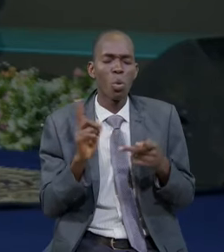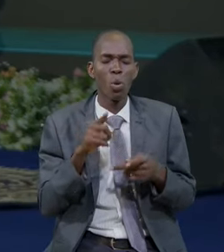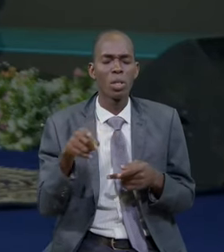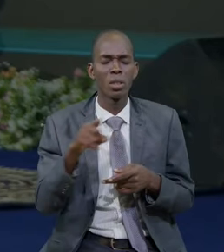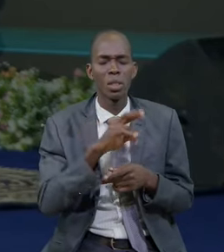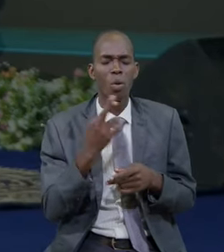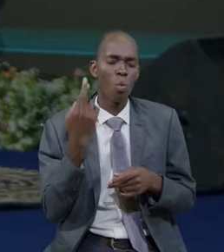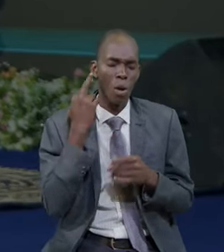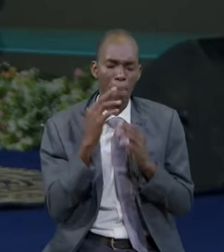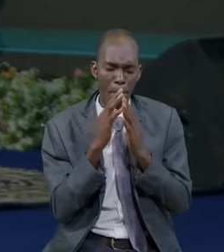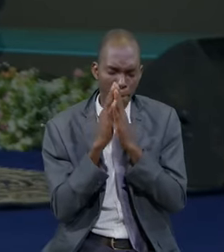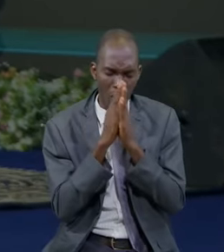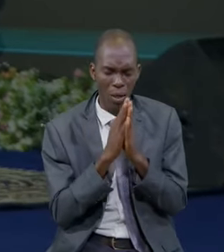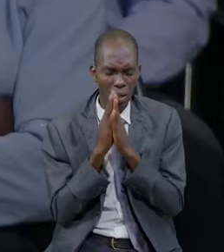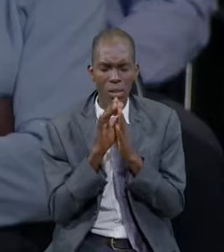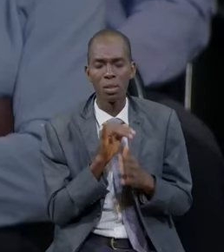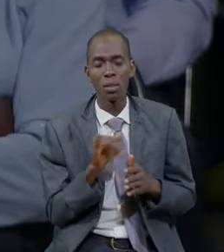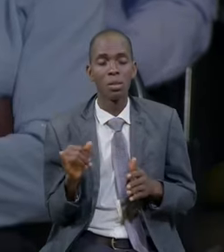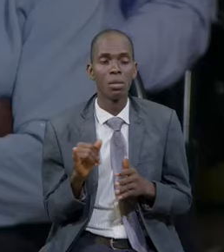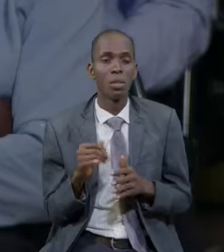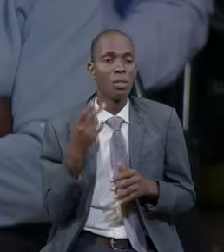non? L'onction va te guider.